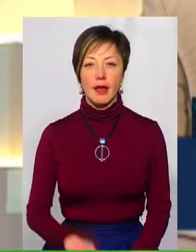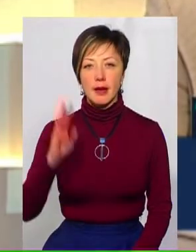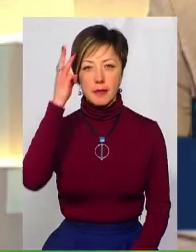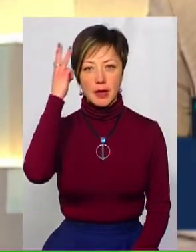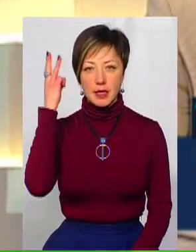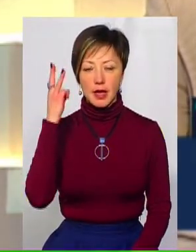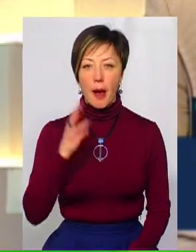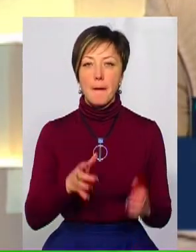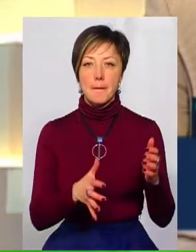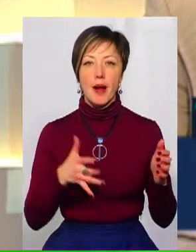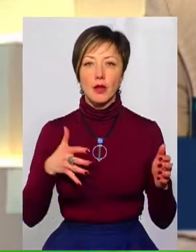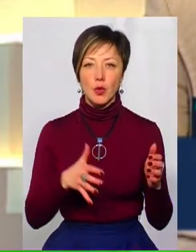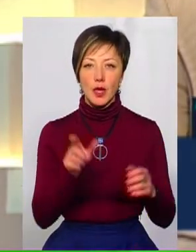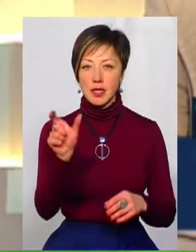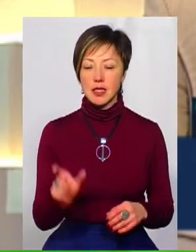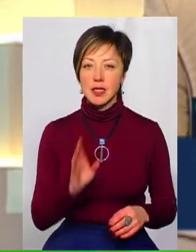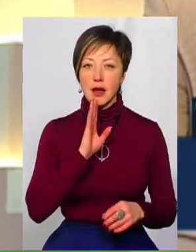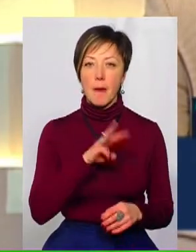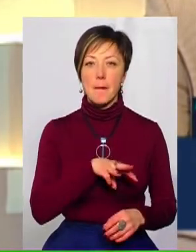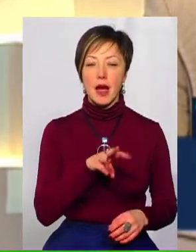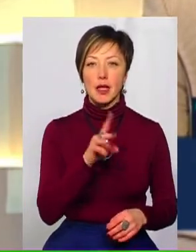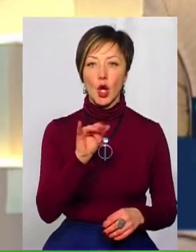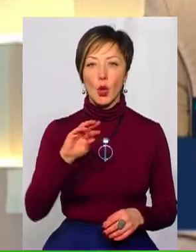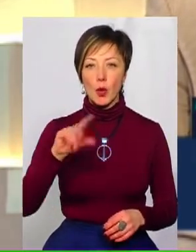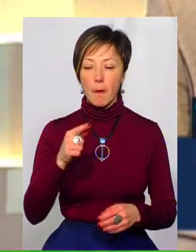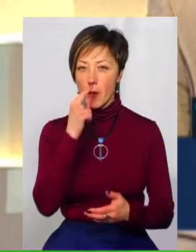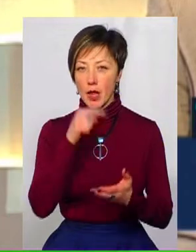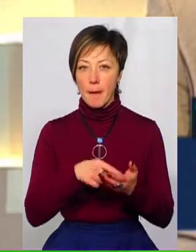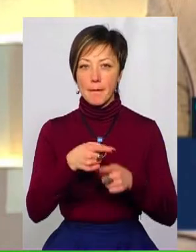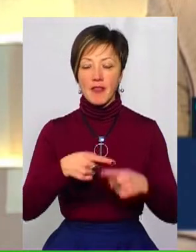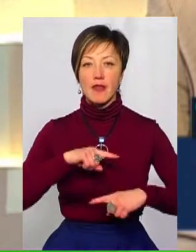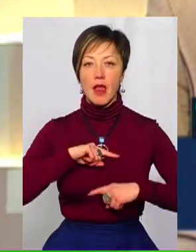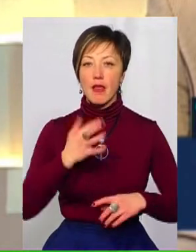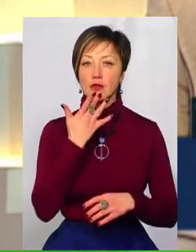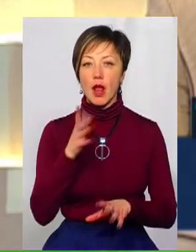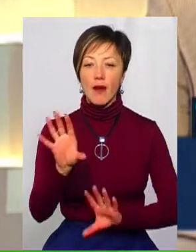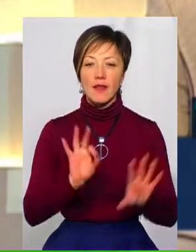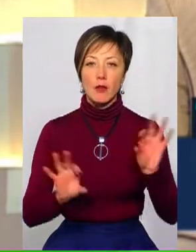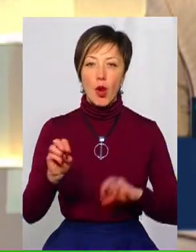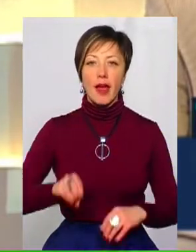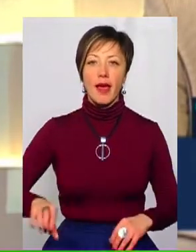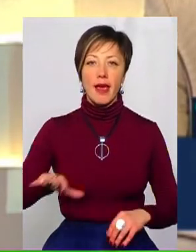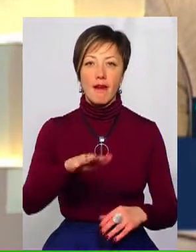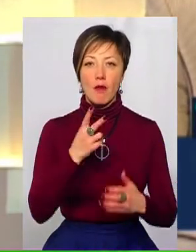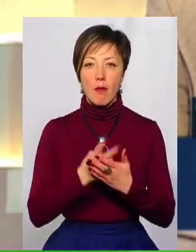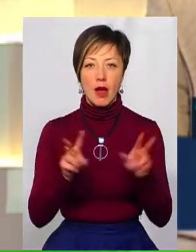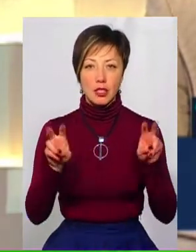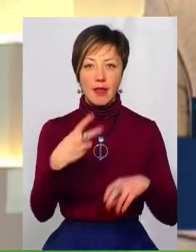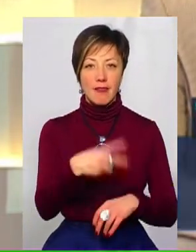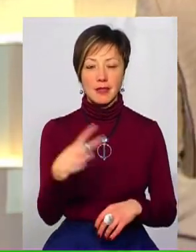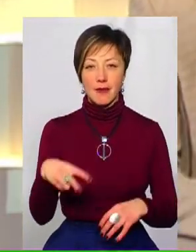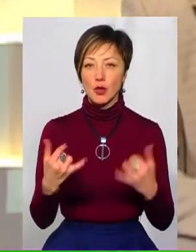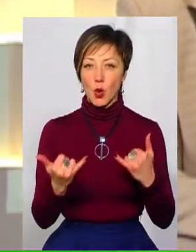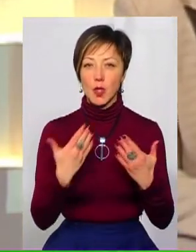Хмельницька бандуристка Марина Круць потрапила до півфіналу національного відбору на Євробачення 2020.